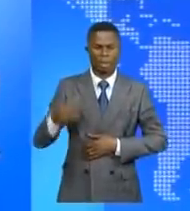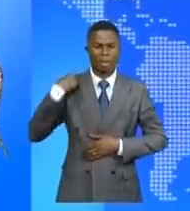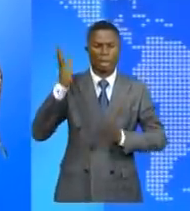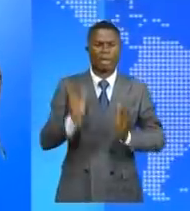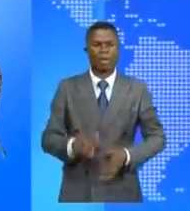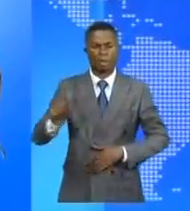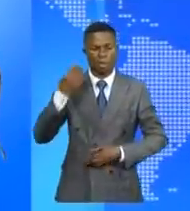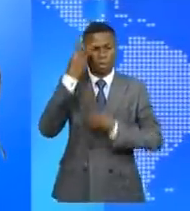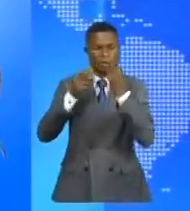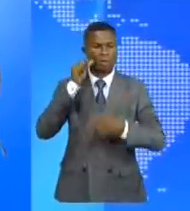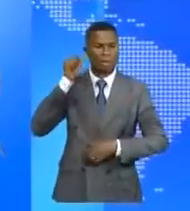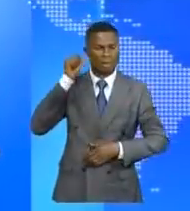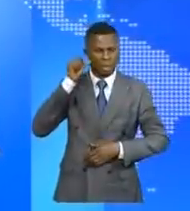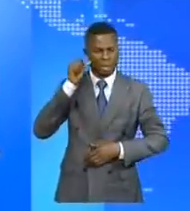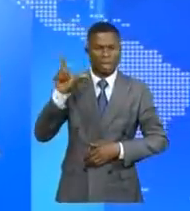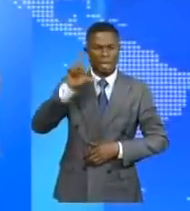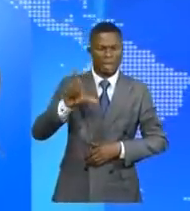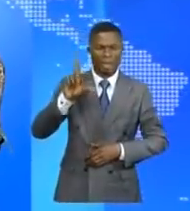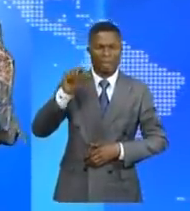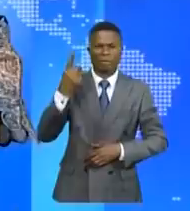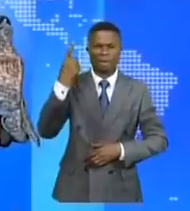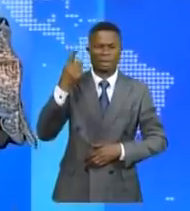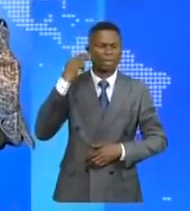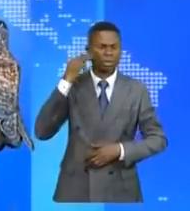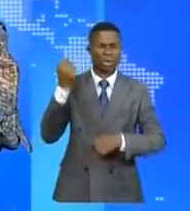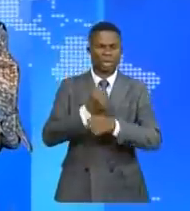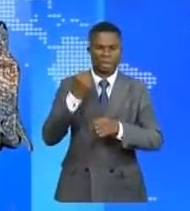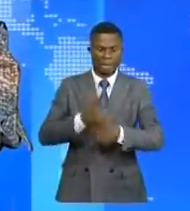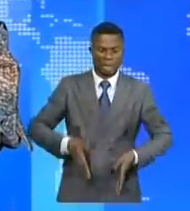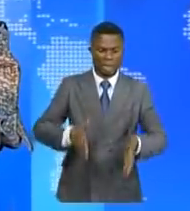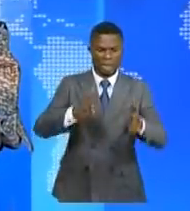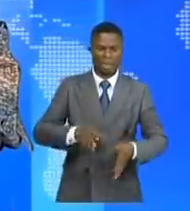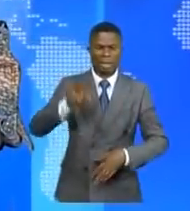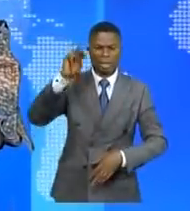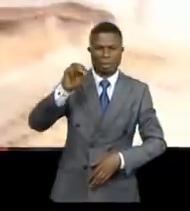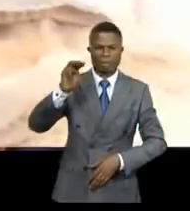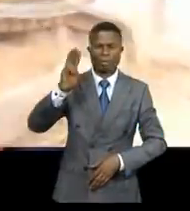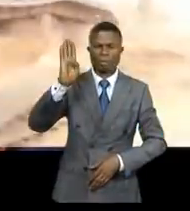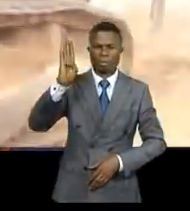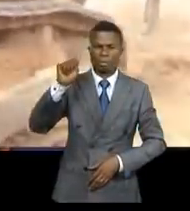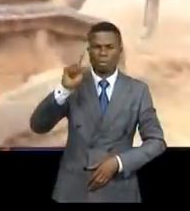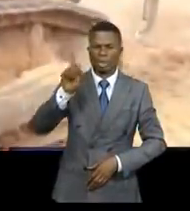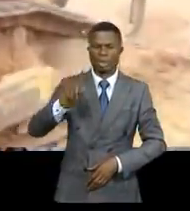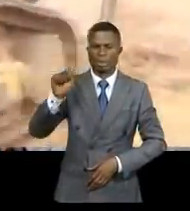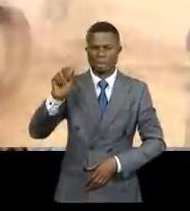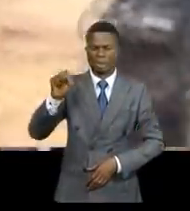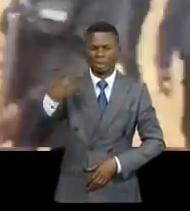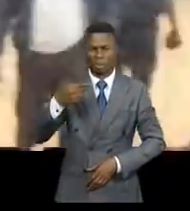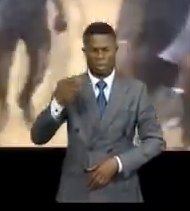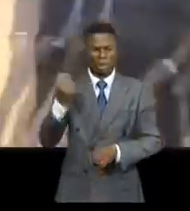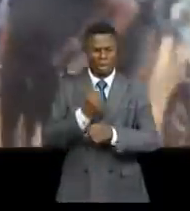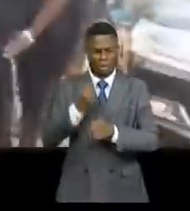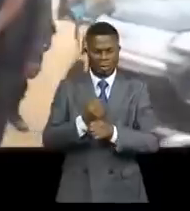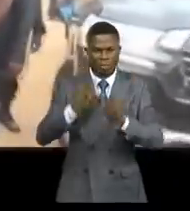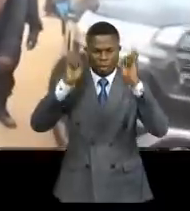a inspecté hier lundi 21 juin les travaux de modernisation de la voirie de Mbanzangungu. Problématique des routes dans la